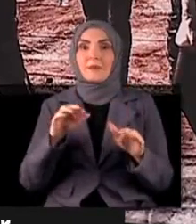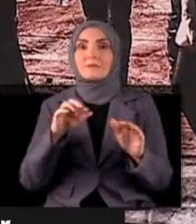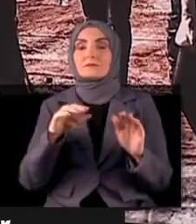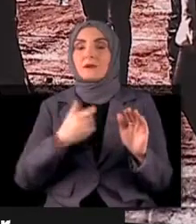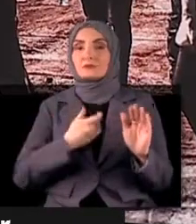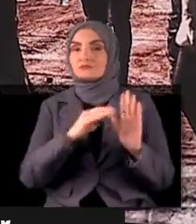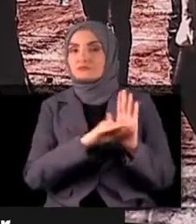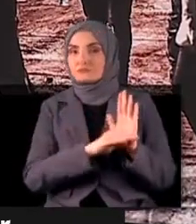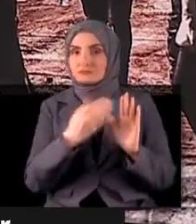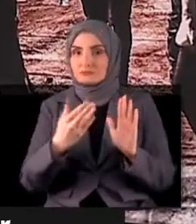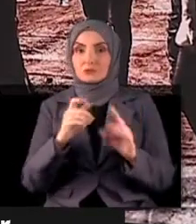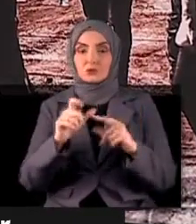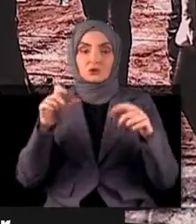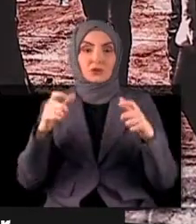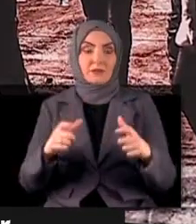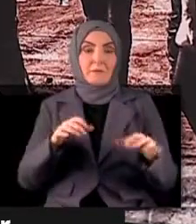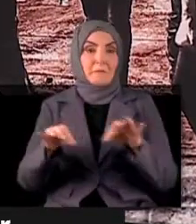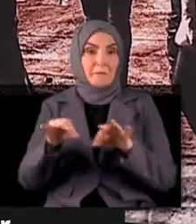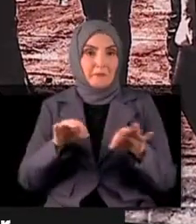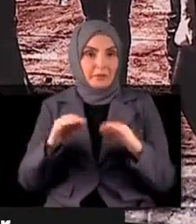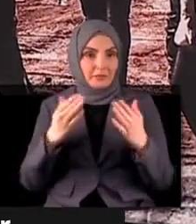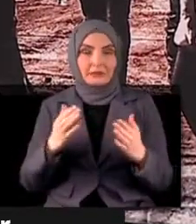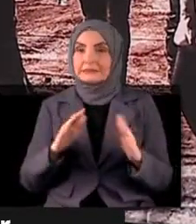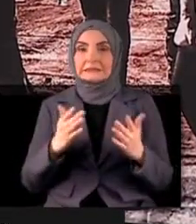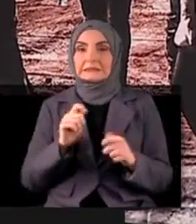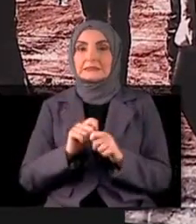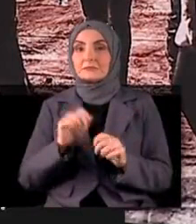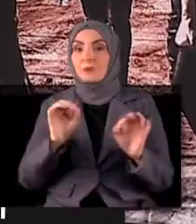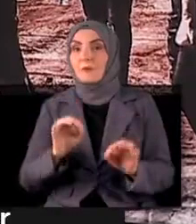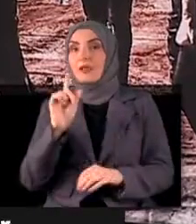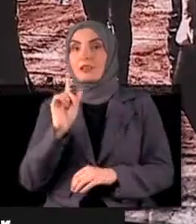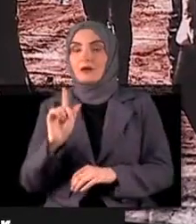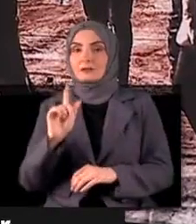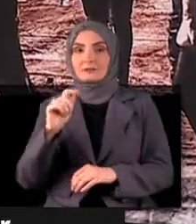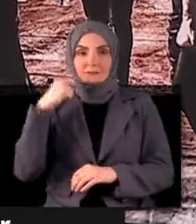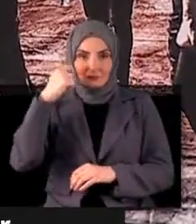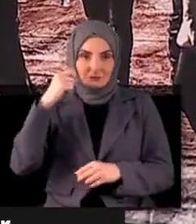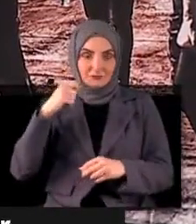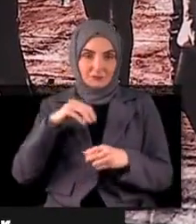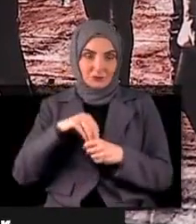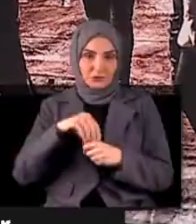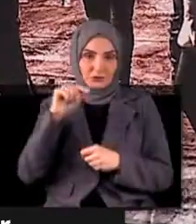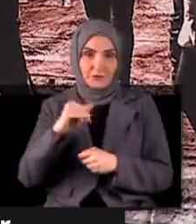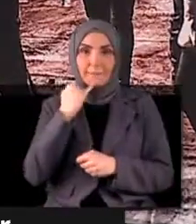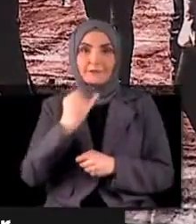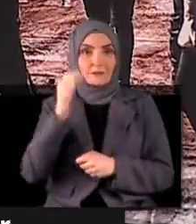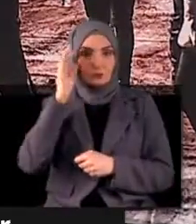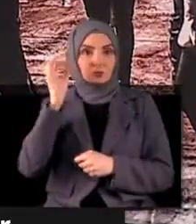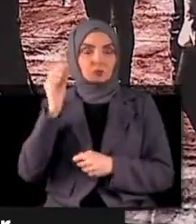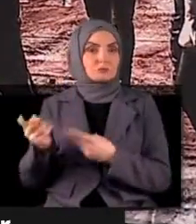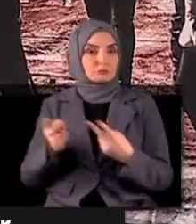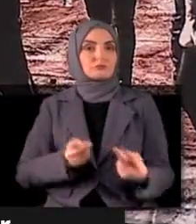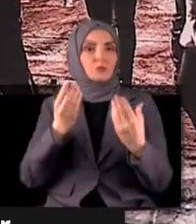mı? İşe nereden başlamalı? Yayın boyunca konumuz olacak. Uzman hocalarımıza soracağız bu soruları ama artık ne